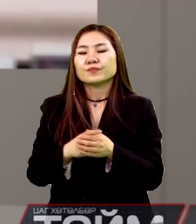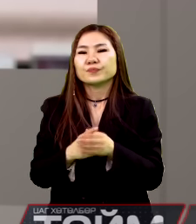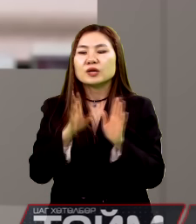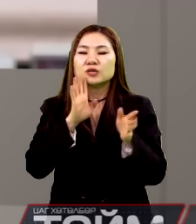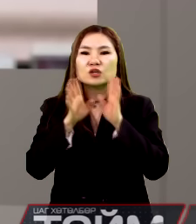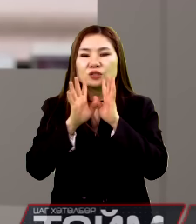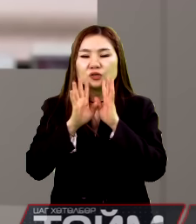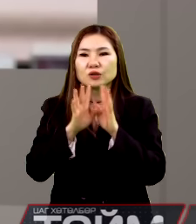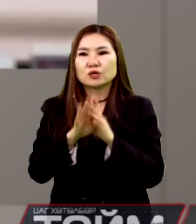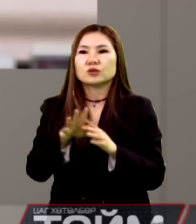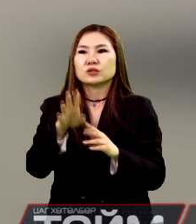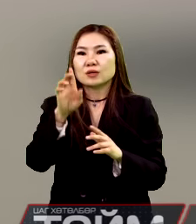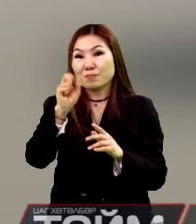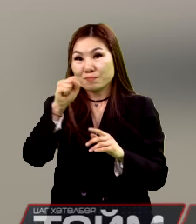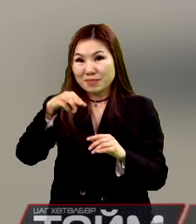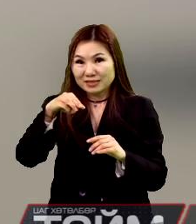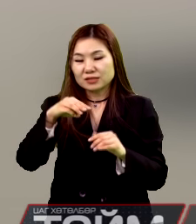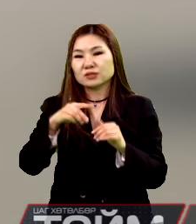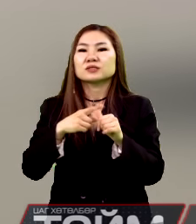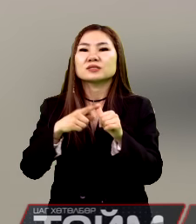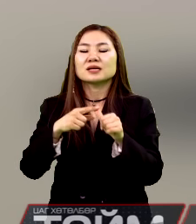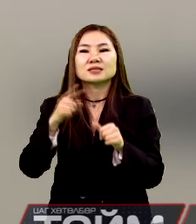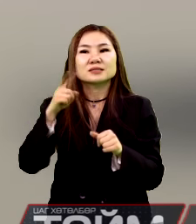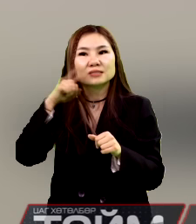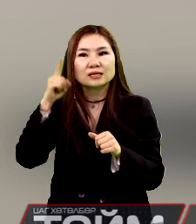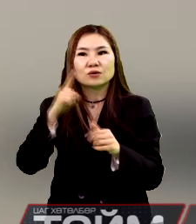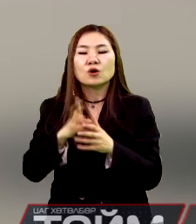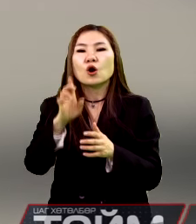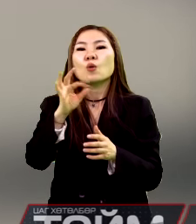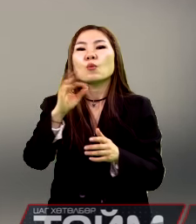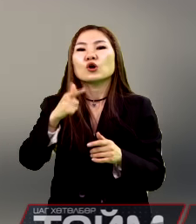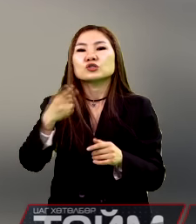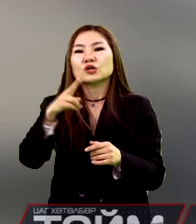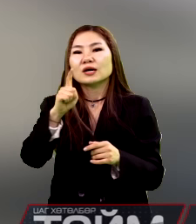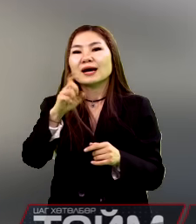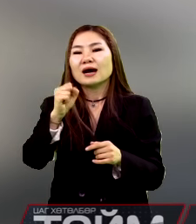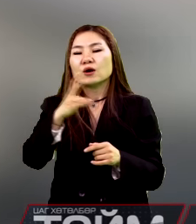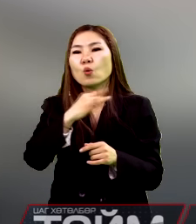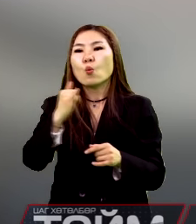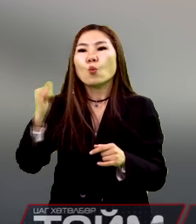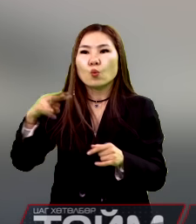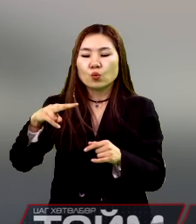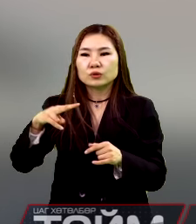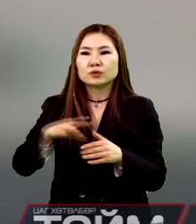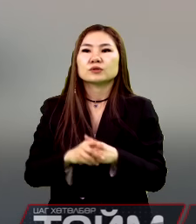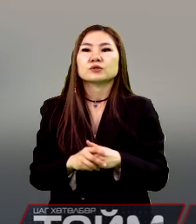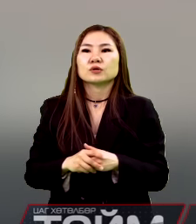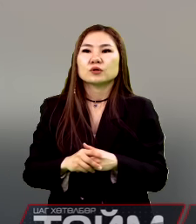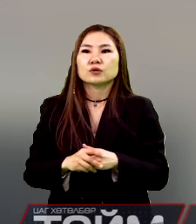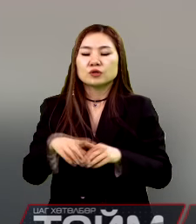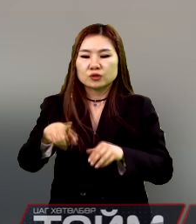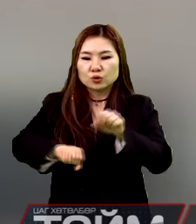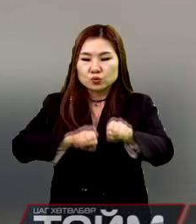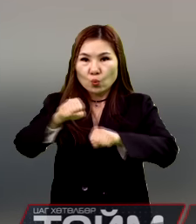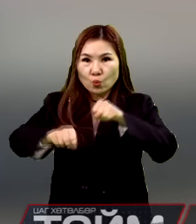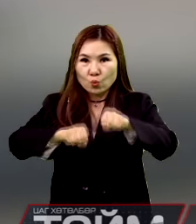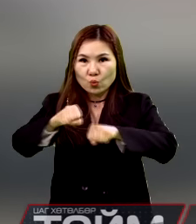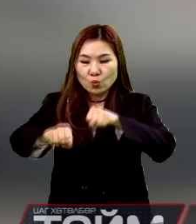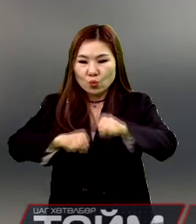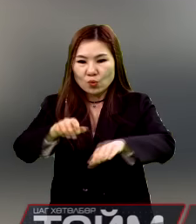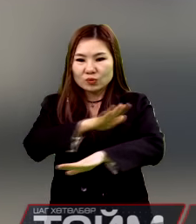байдаг. Одоо сошиалларыг хитгтэй. Энэ залуу бас яг тэр Богдхан уулын тэр одоо хүмүүсийн очдог дугуун замын автомашины